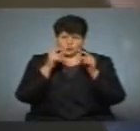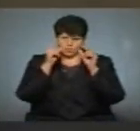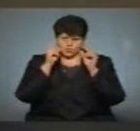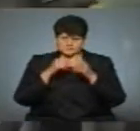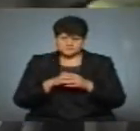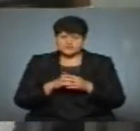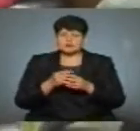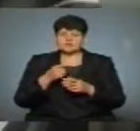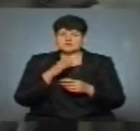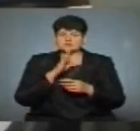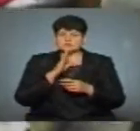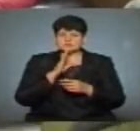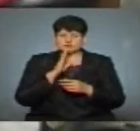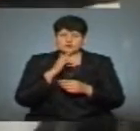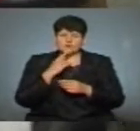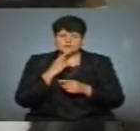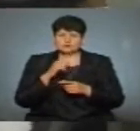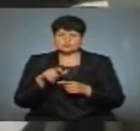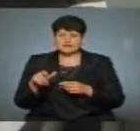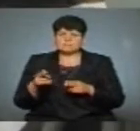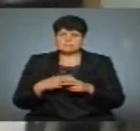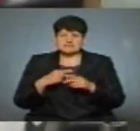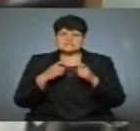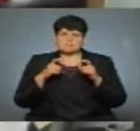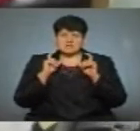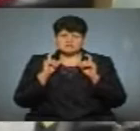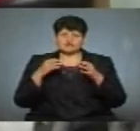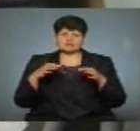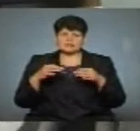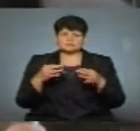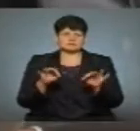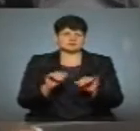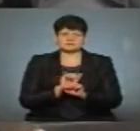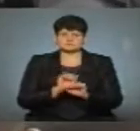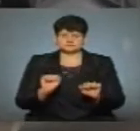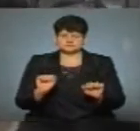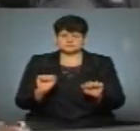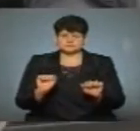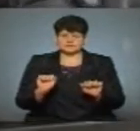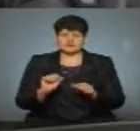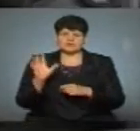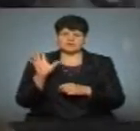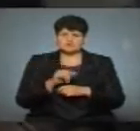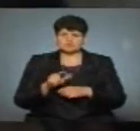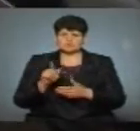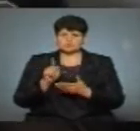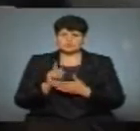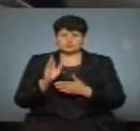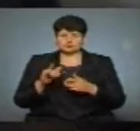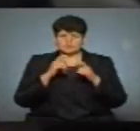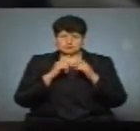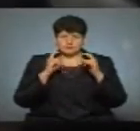Кучма. За її словами, пасажирів без масок у громадський транспорт не пускають. Всі пасажири мусять бути в масках, ось